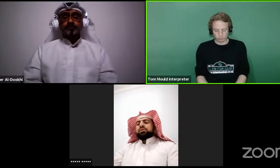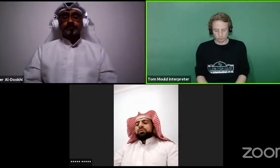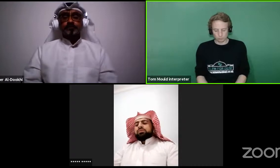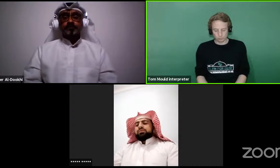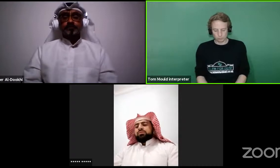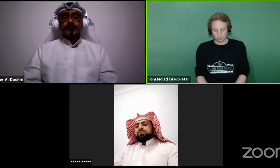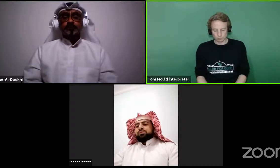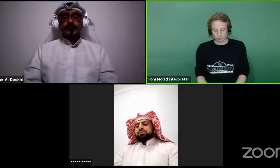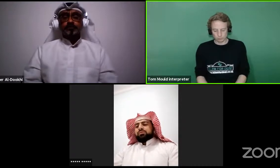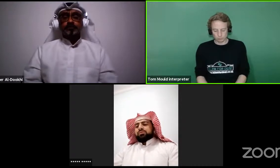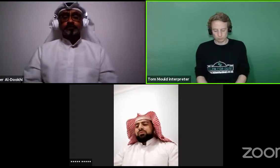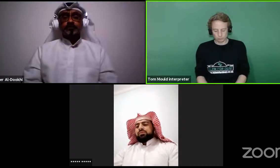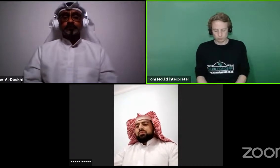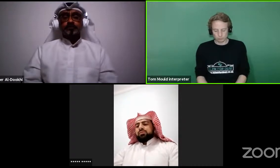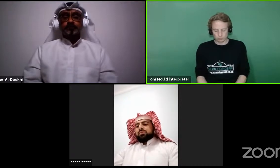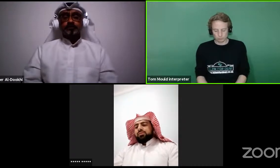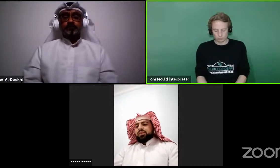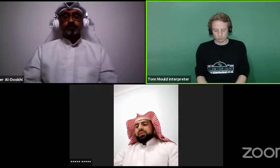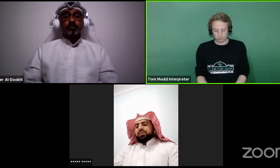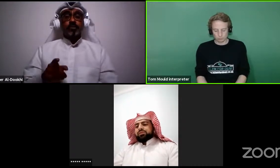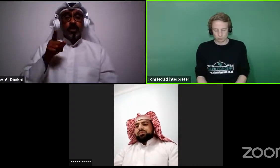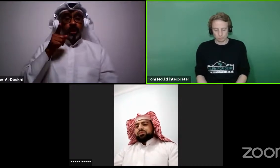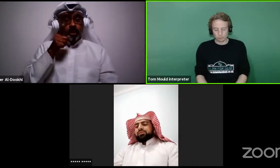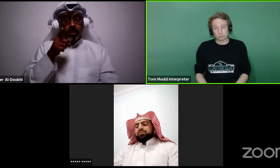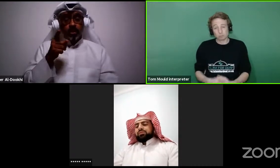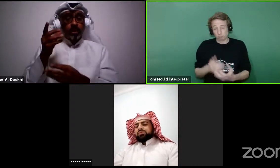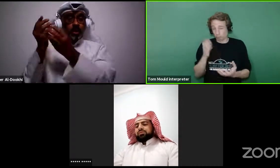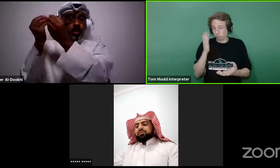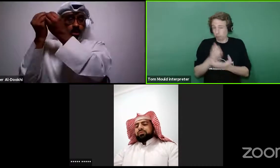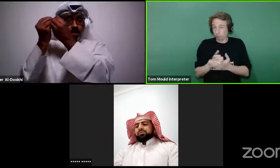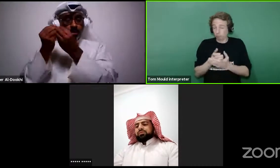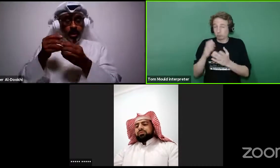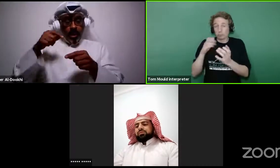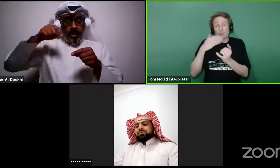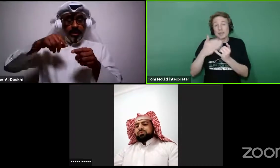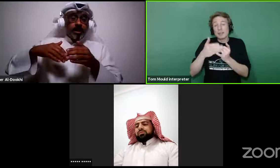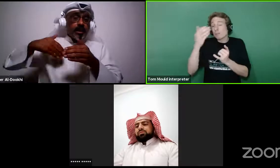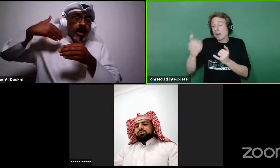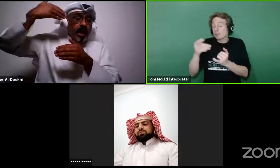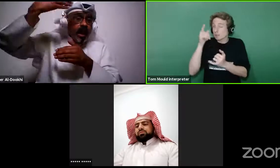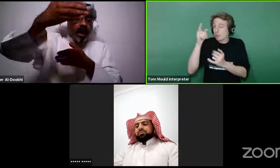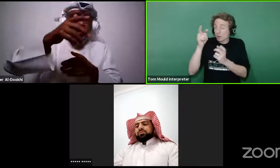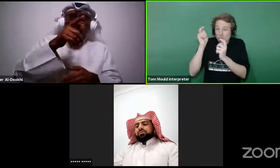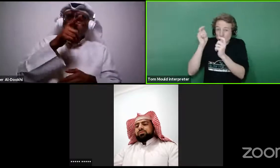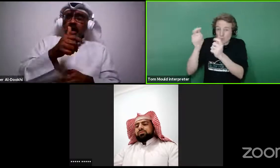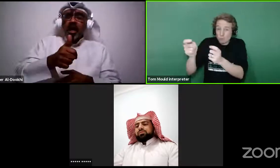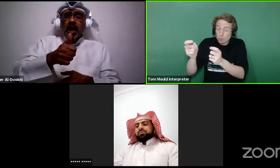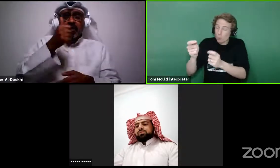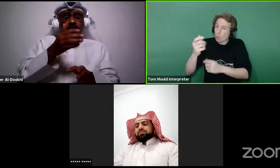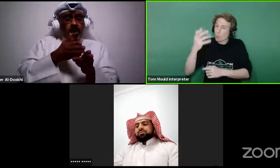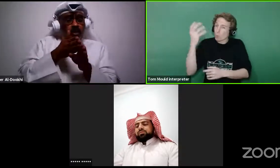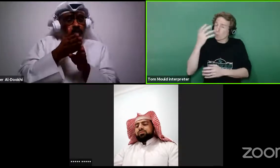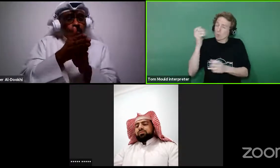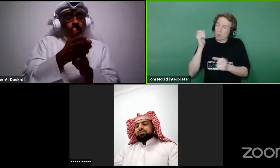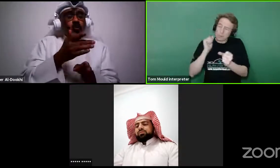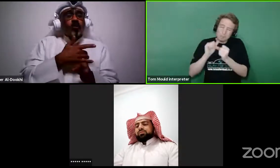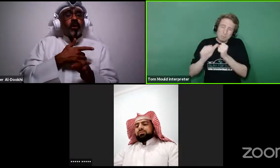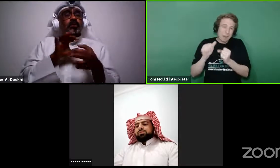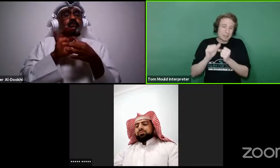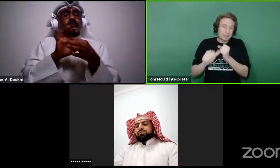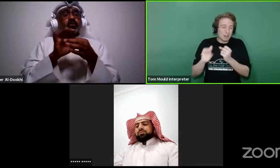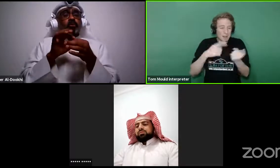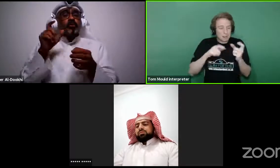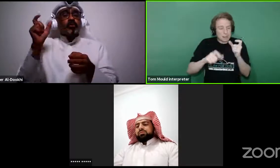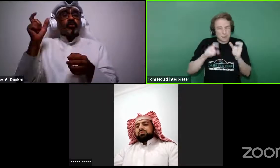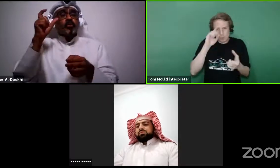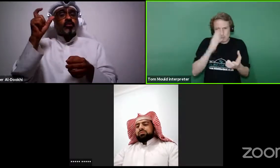يتقون. And verily the reward of the hereafter is better for those who believe and used to fear Allah and keep their